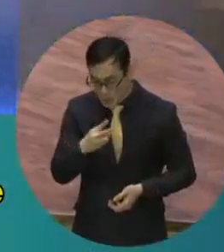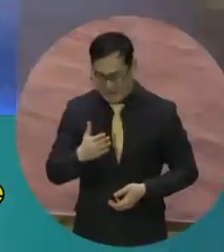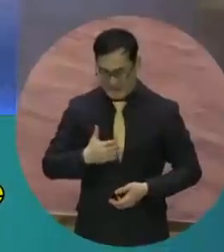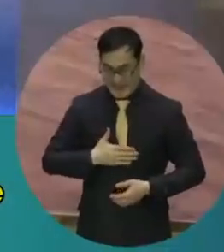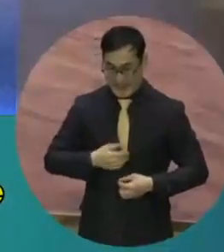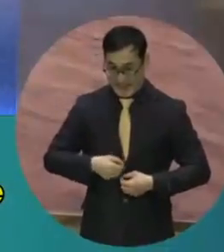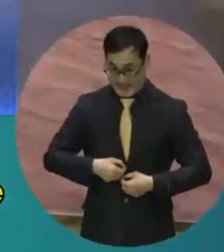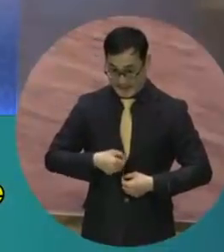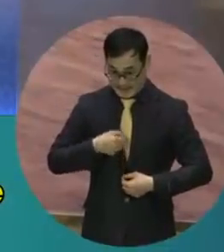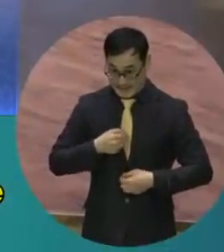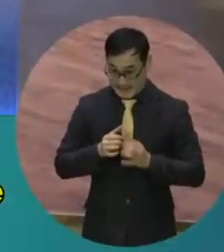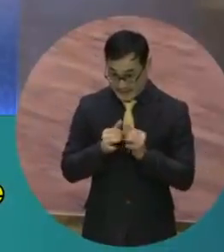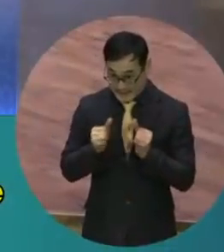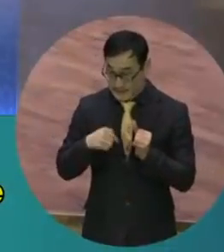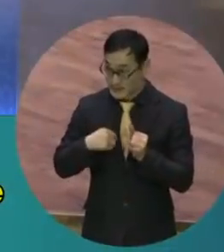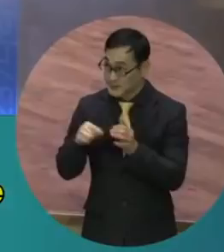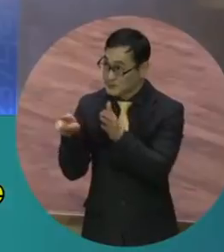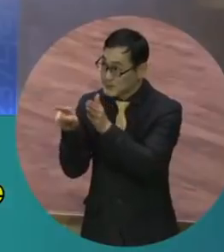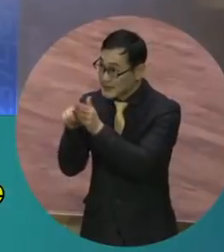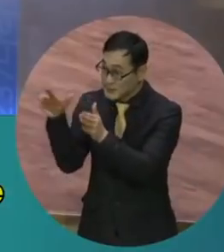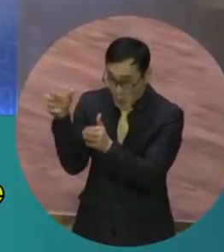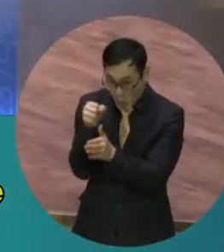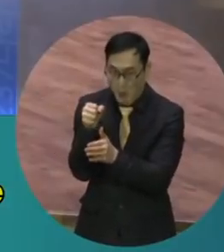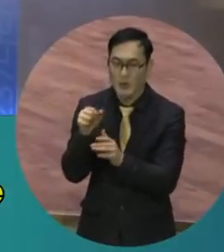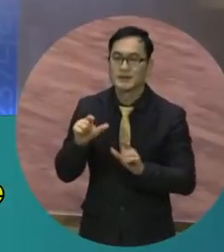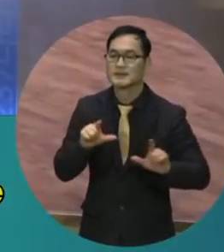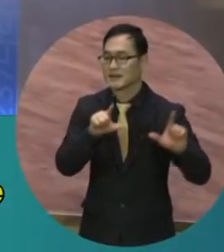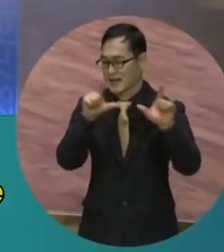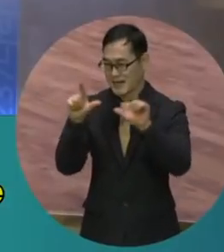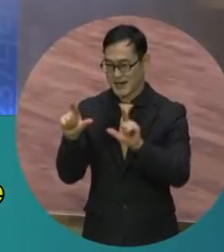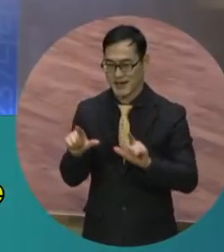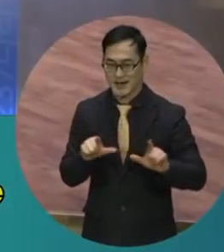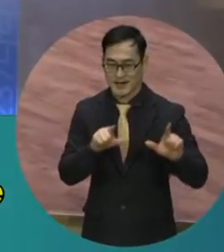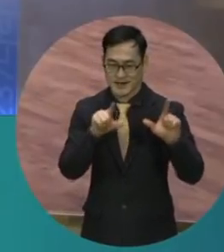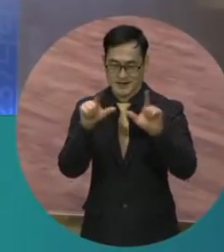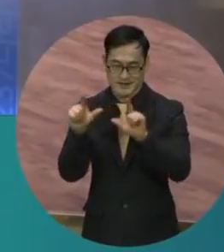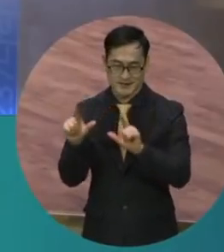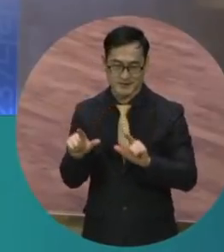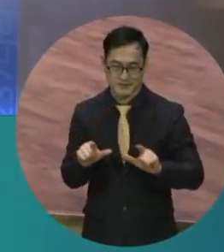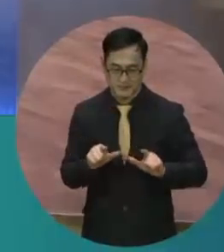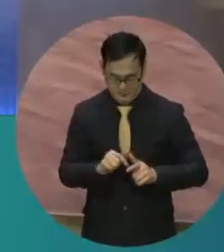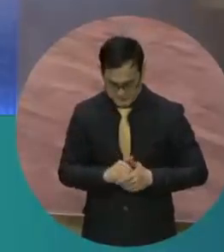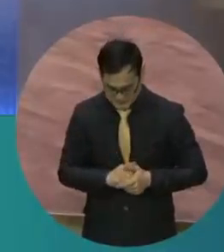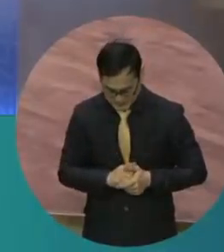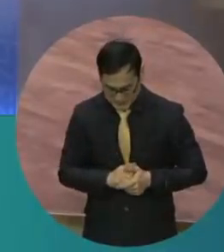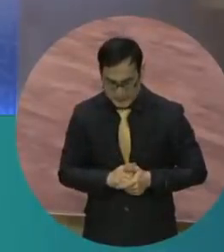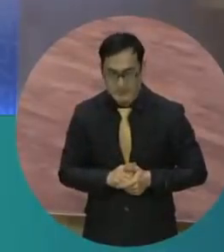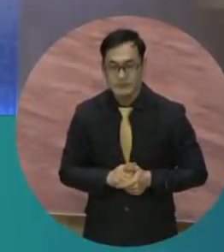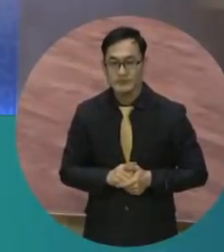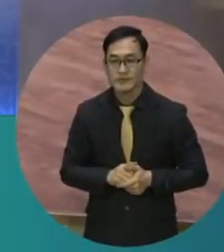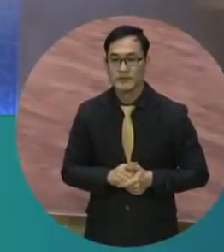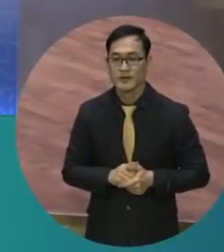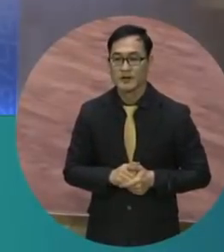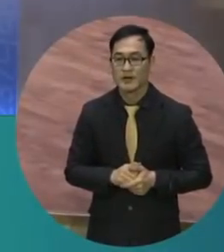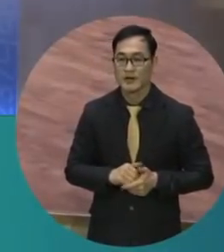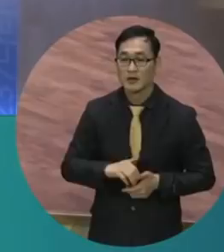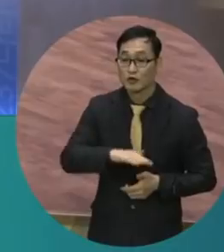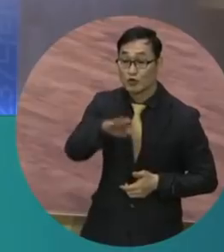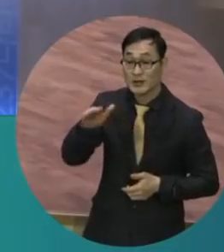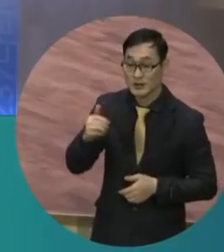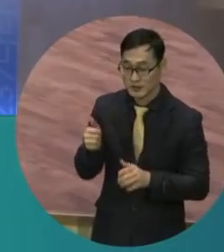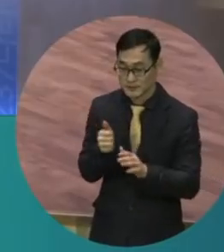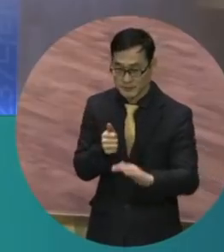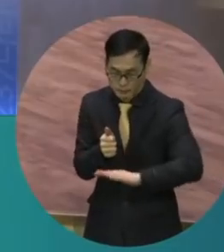믿음으로 말미암아 살리라. 또한 뒤로 물러가면 내 마음이 그를 기뻐하지 아니하리라. 우리는 뒤로